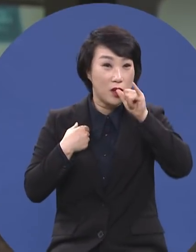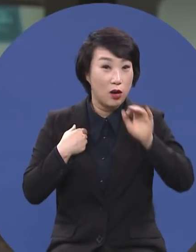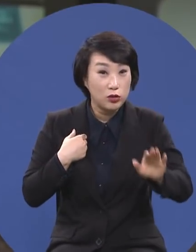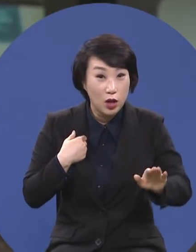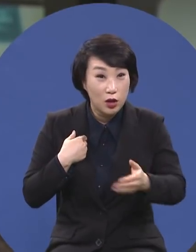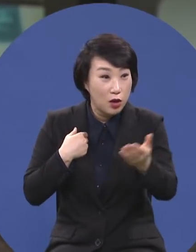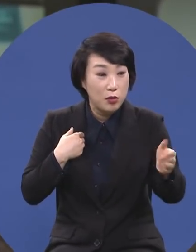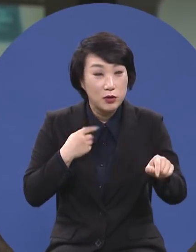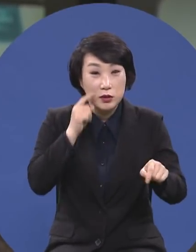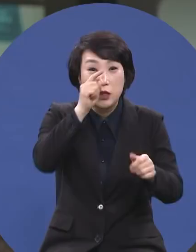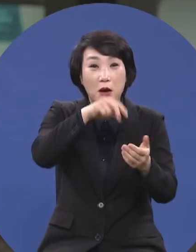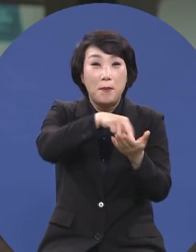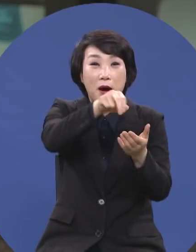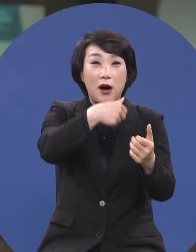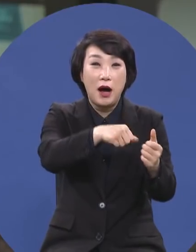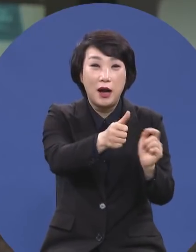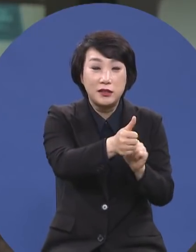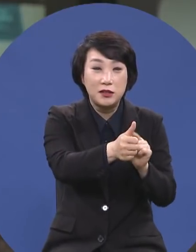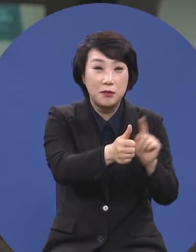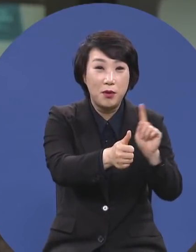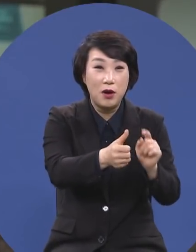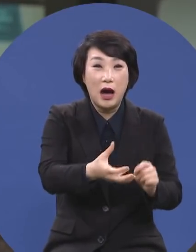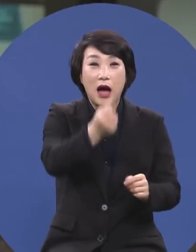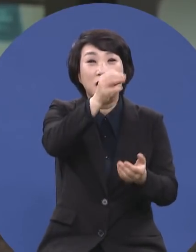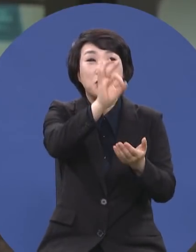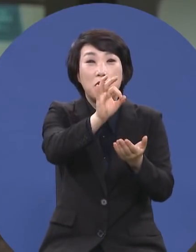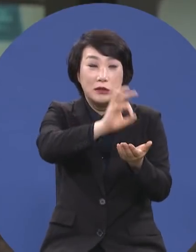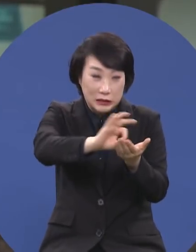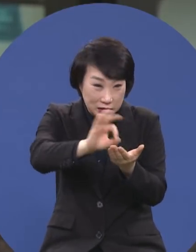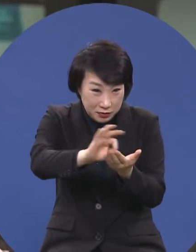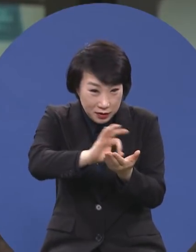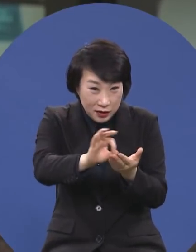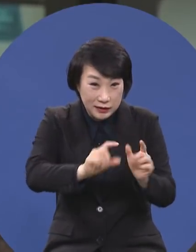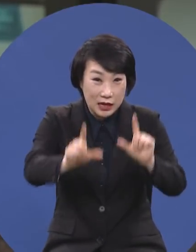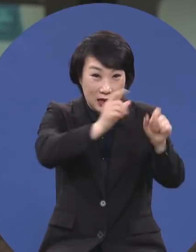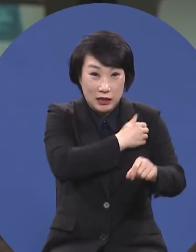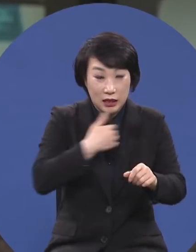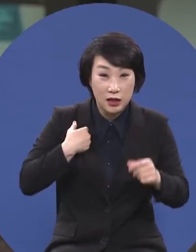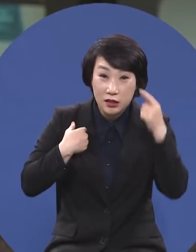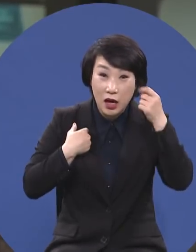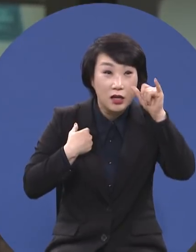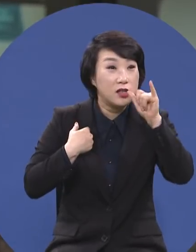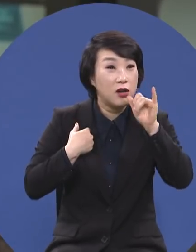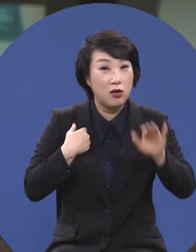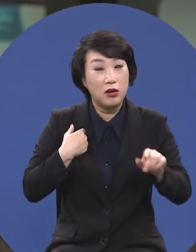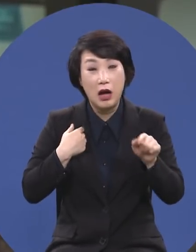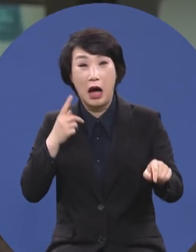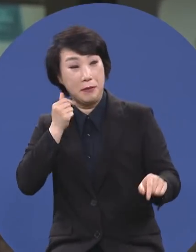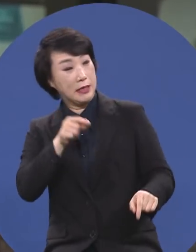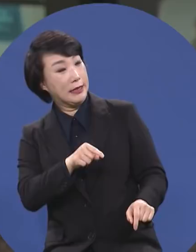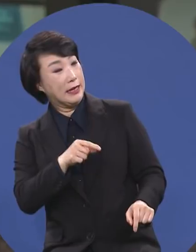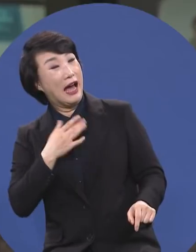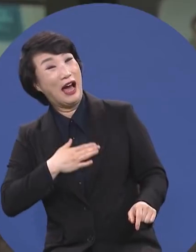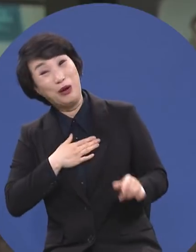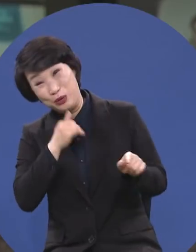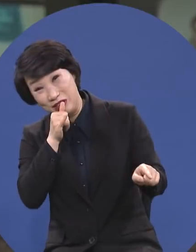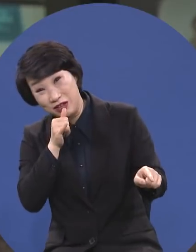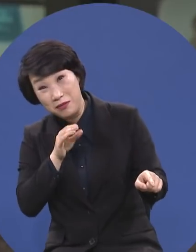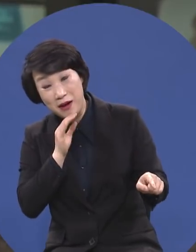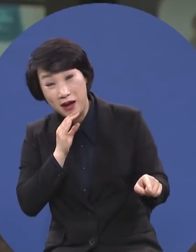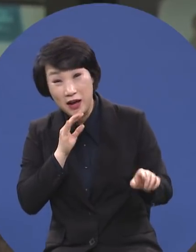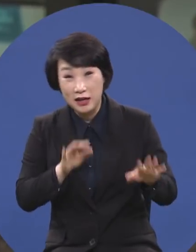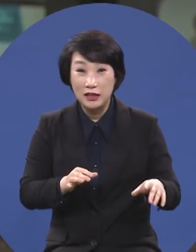근데 상자는 있는 돈 써가며 잘 살 수 있다고 생각했어. 아버지는 이걸 알고 있어. 있는